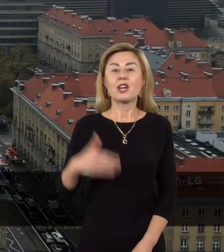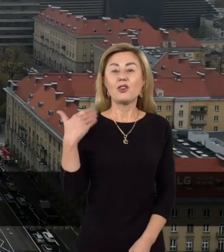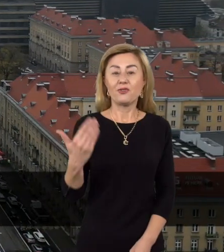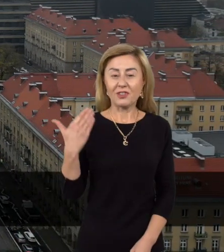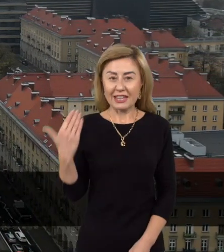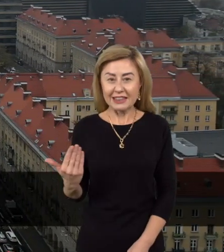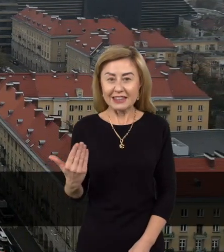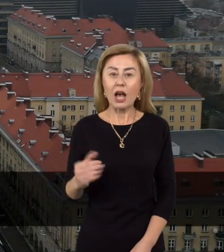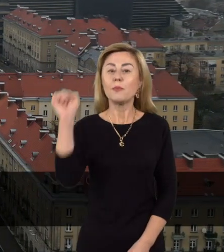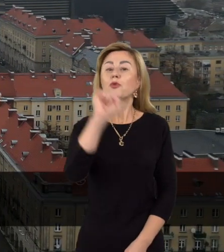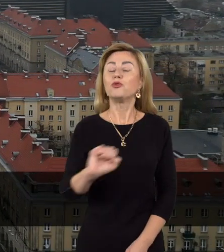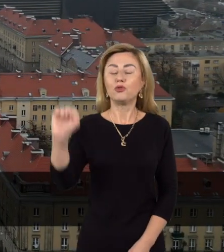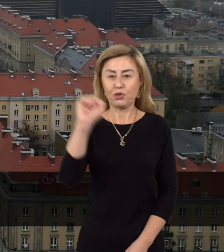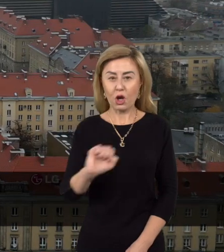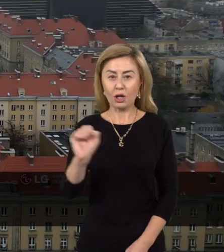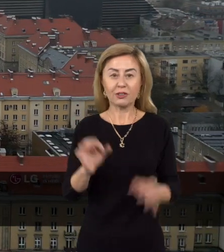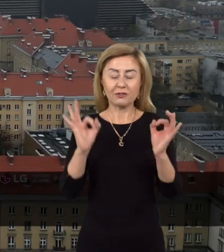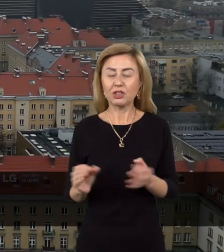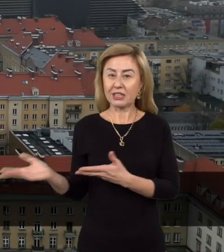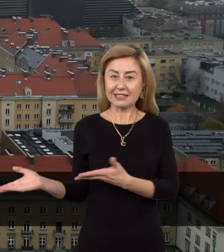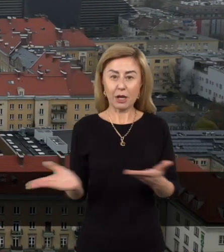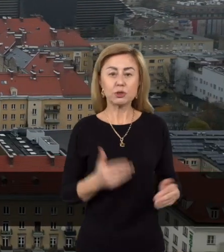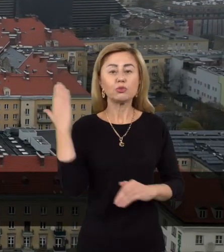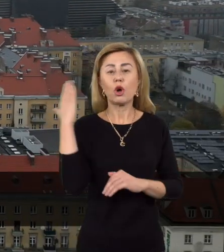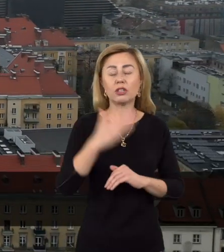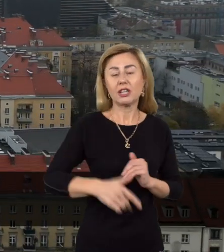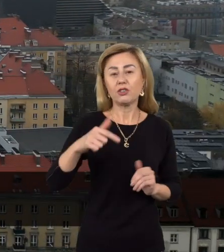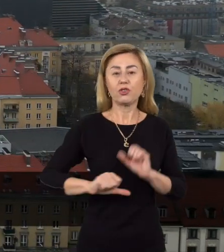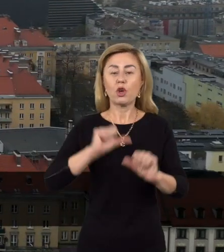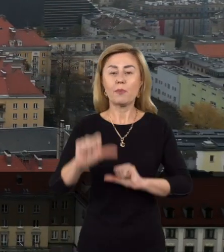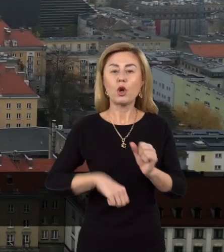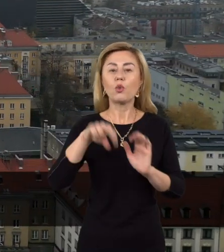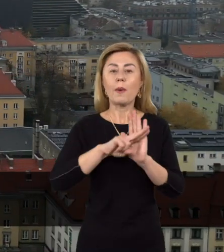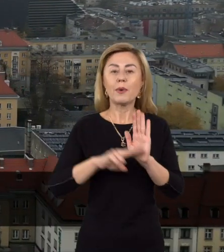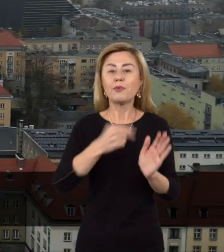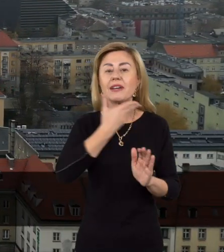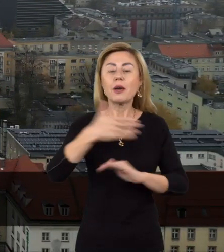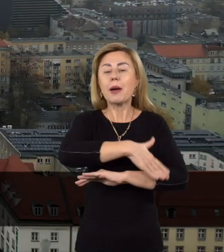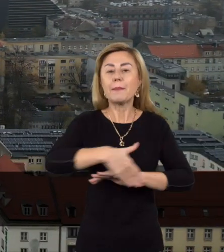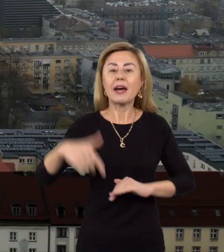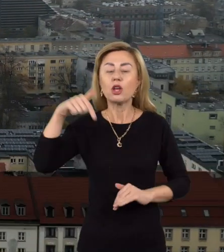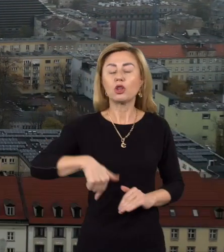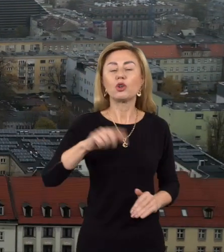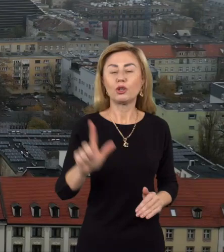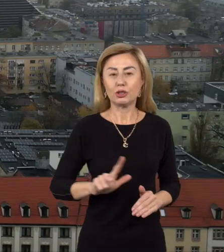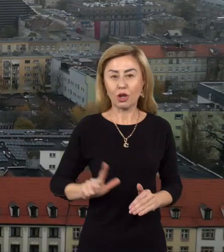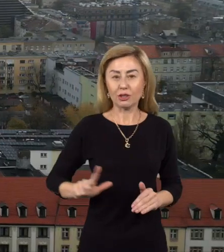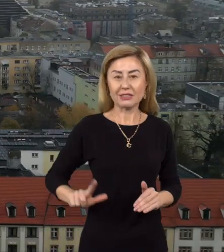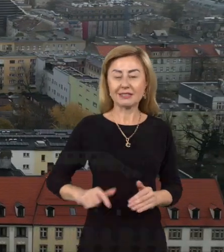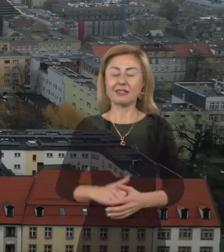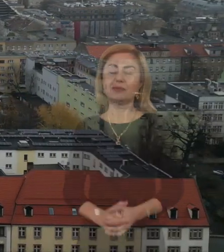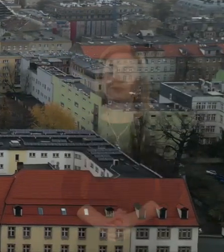Witamy Państwa w stolicy Dolnego Śląska i zapraszamy na ostatnią w tym roku audycję Nie ma barier Dolny Śląsk.